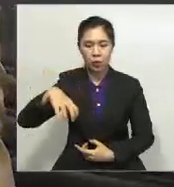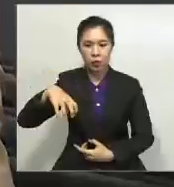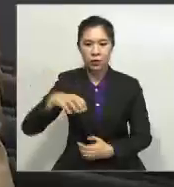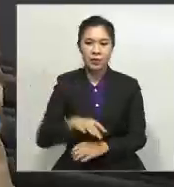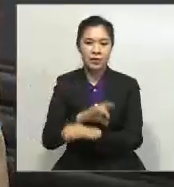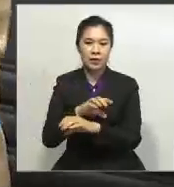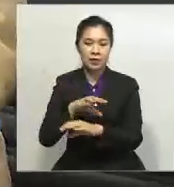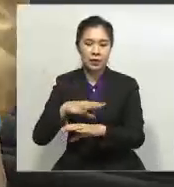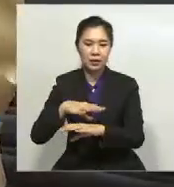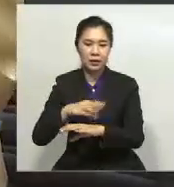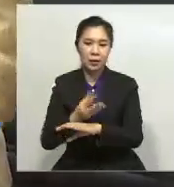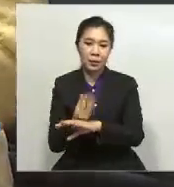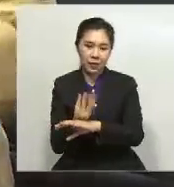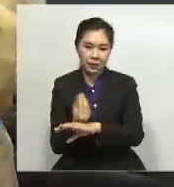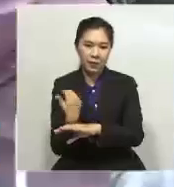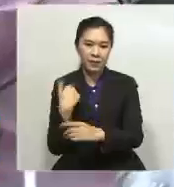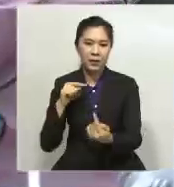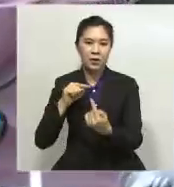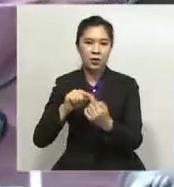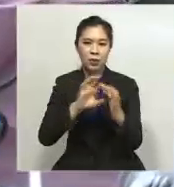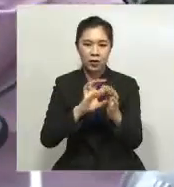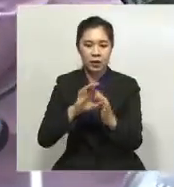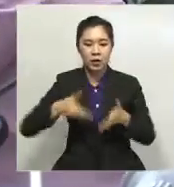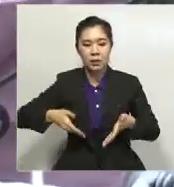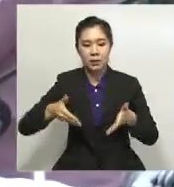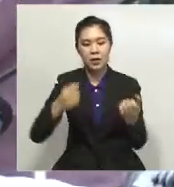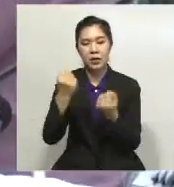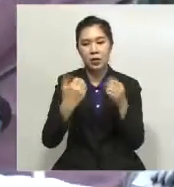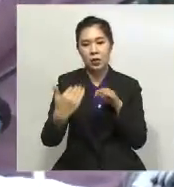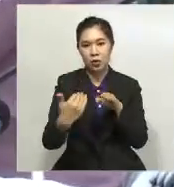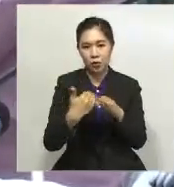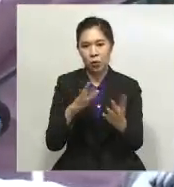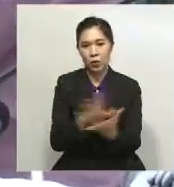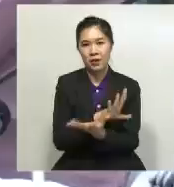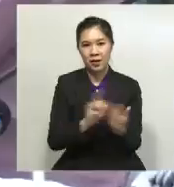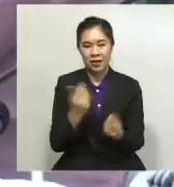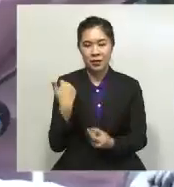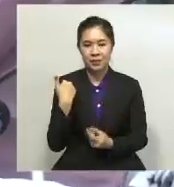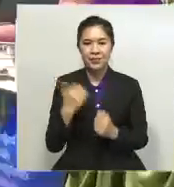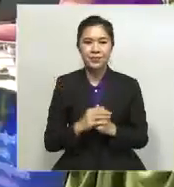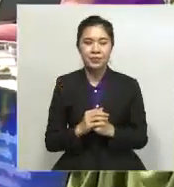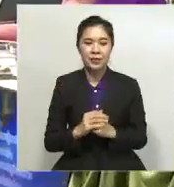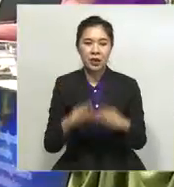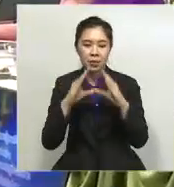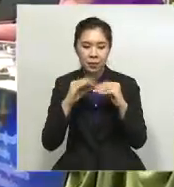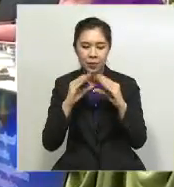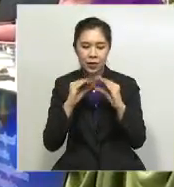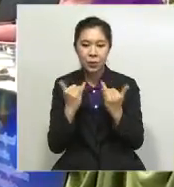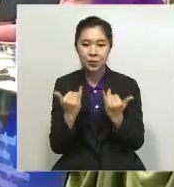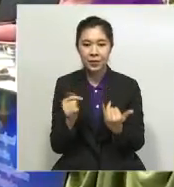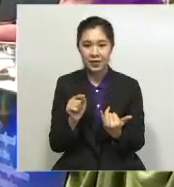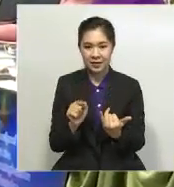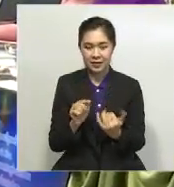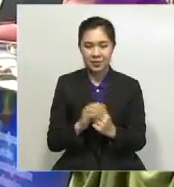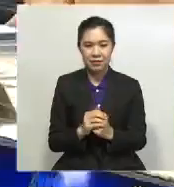รที่ขอขยายปรับปรุงถนนเชื่อมโยงแหล่งวัฒนธรรมสำหรับการประชุมคณะรัฐมนตรีนอกสถานที่อย่างเป็นท